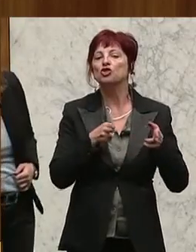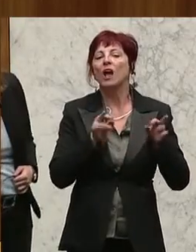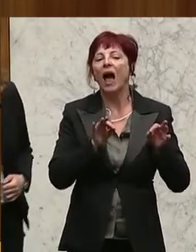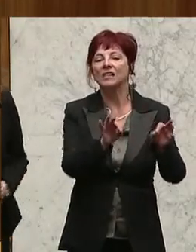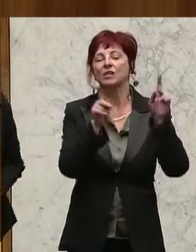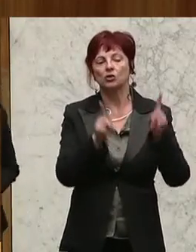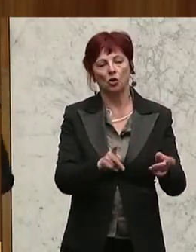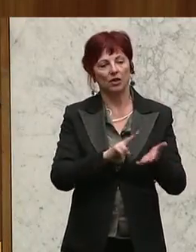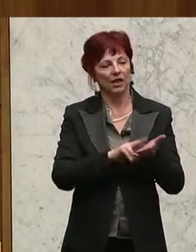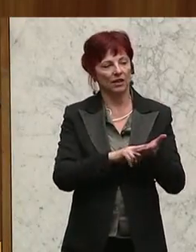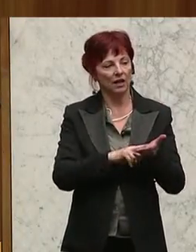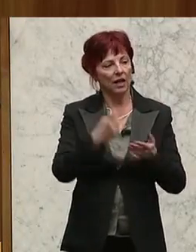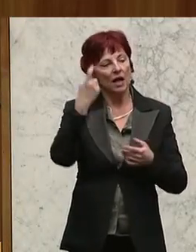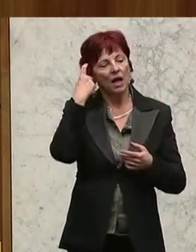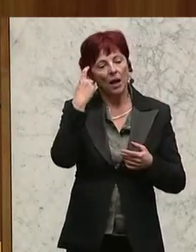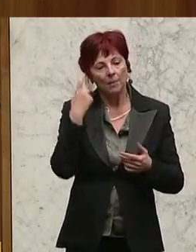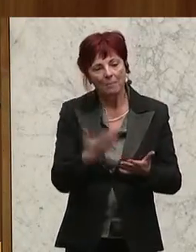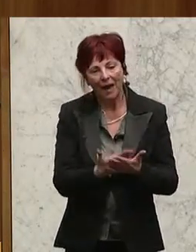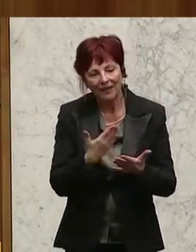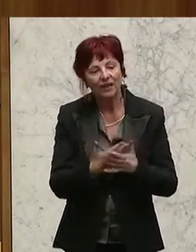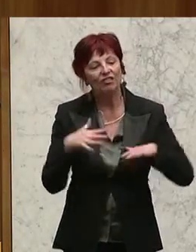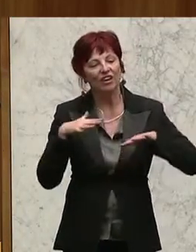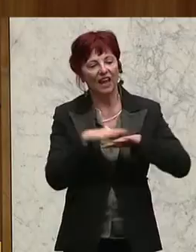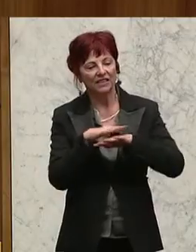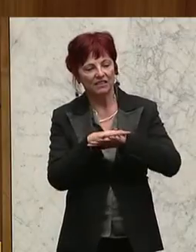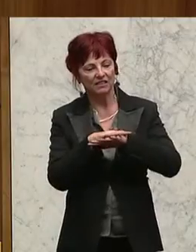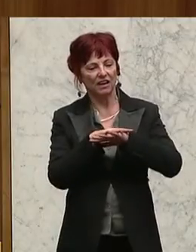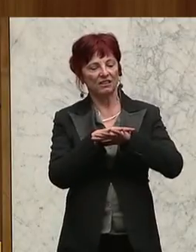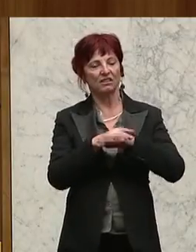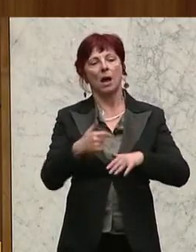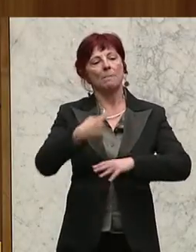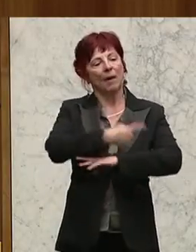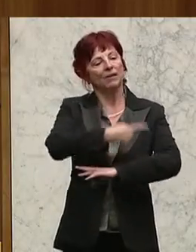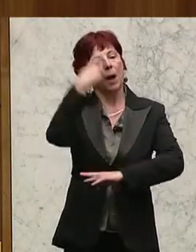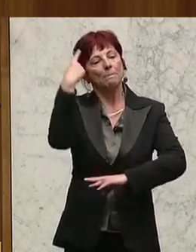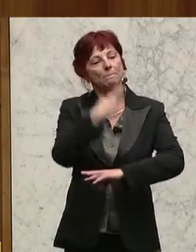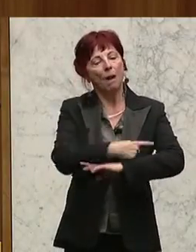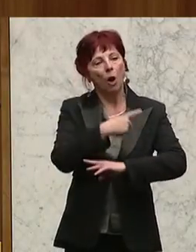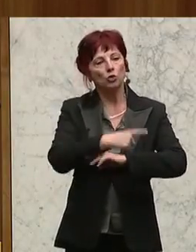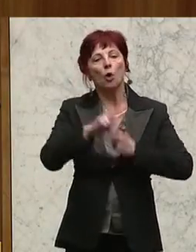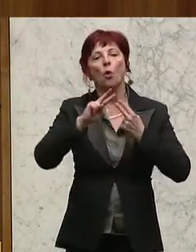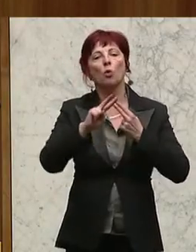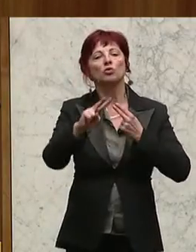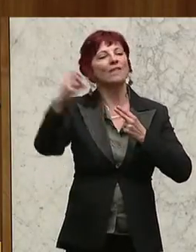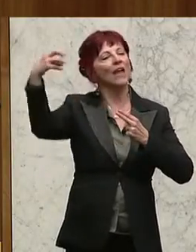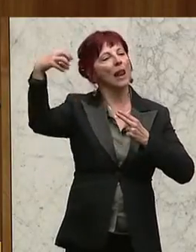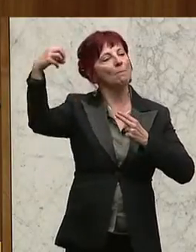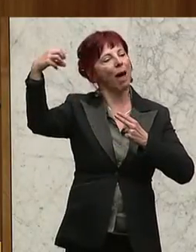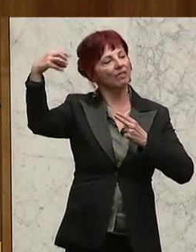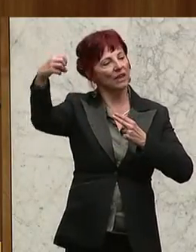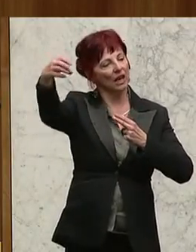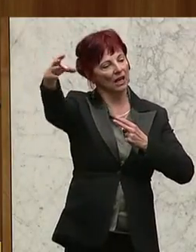bedeutet eine vernetzte, sogenannte intelligente Straße. Das sind Maut- und Telematiksysteme. Das betrifft